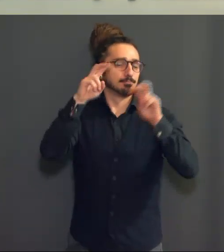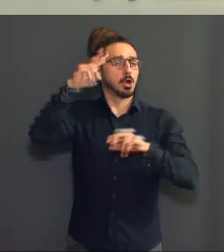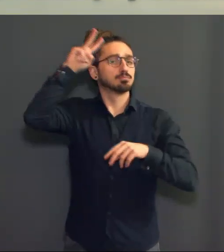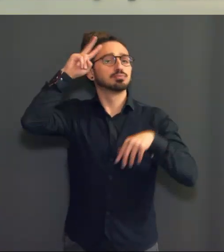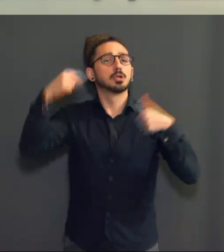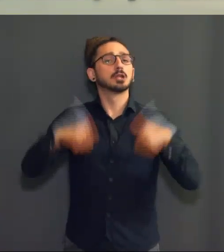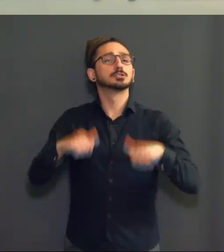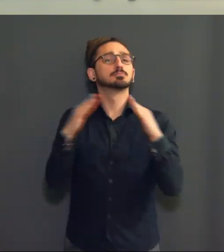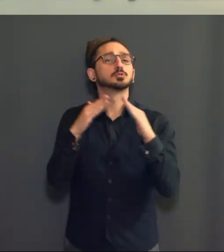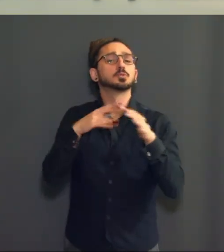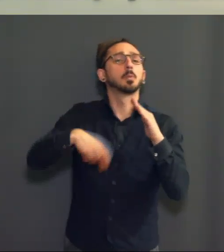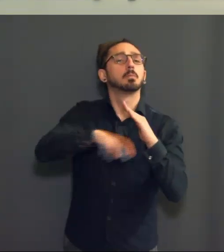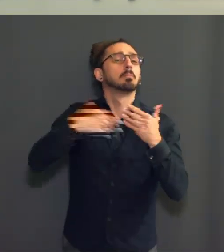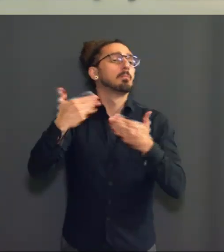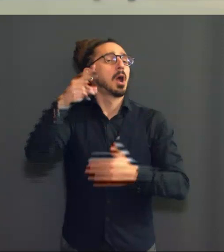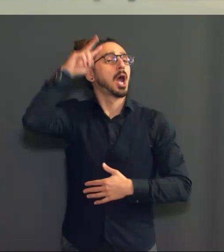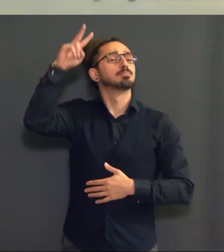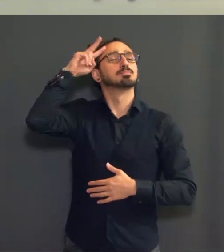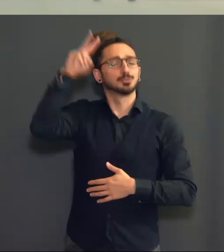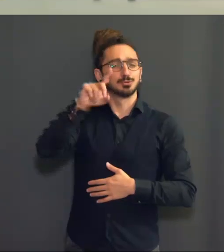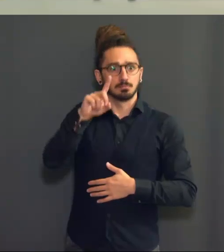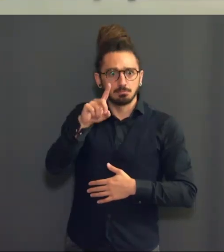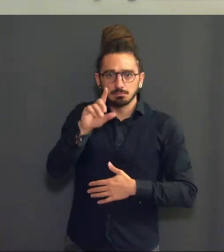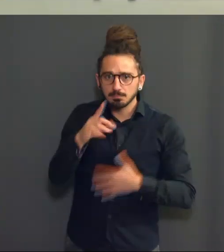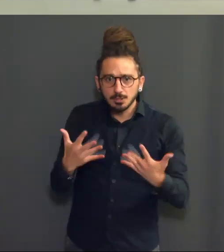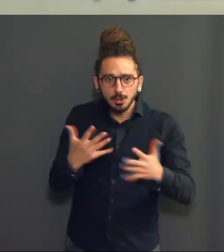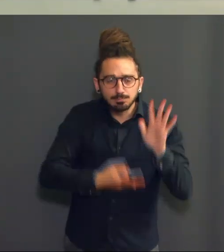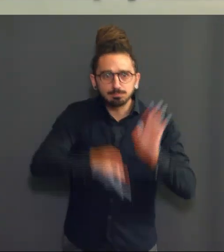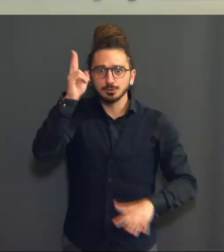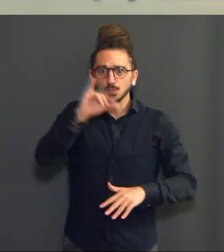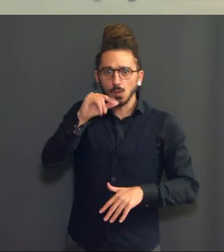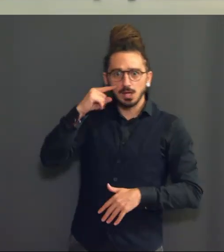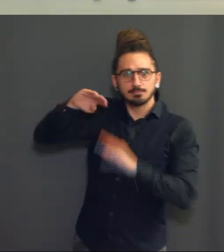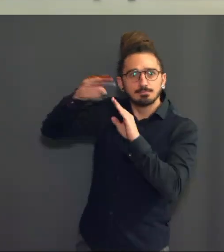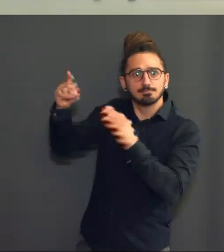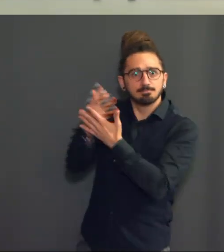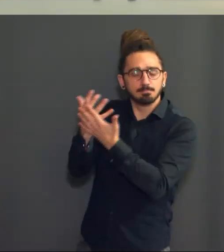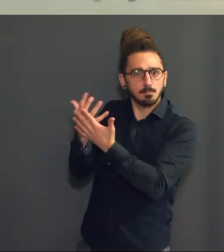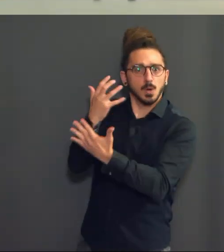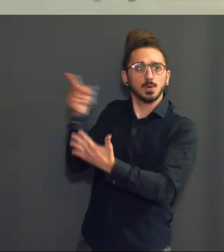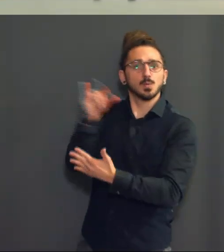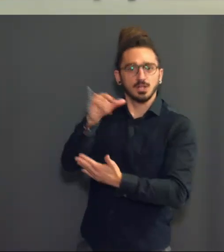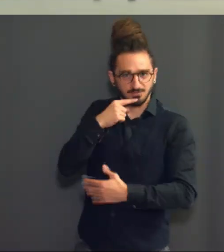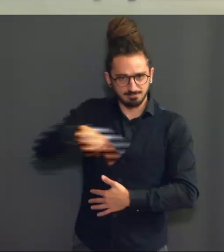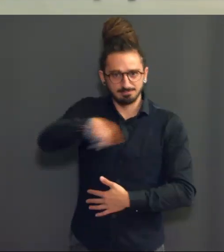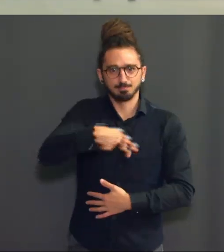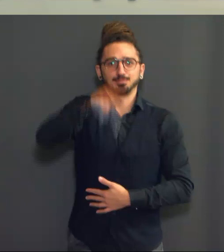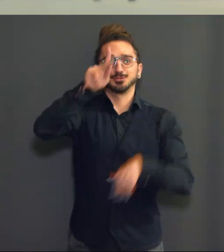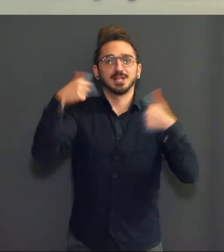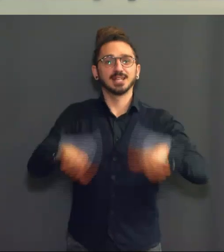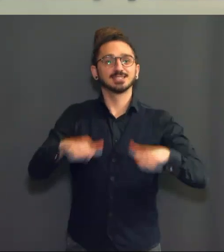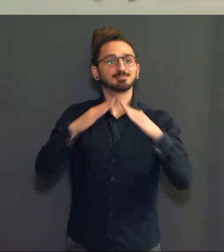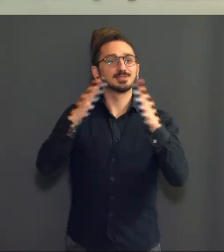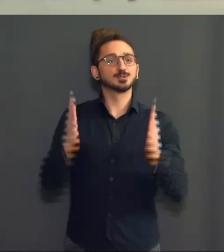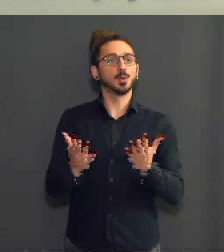l'ère pré-Covid. Tout simplement, ce sont des moyennes hebdomadaires et c'est la ligne rouge au niveau du 0 que vous voyez là.